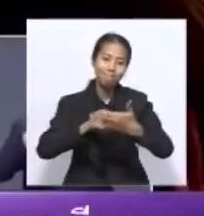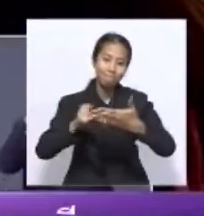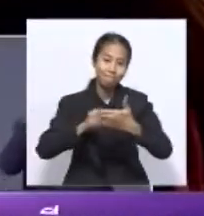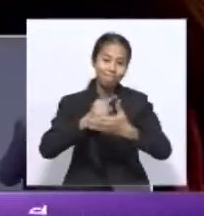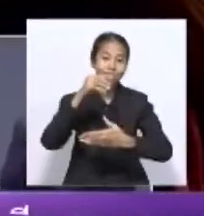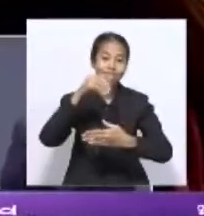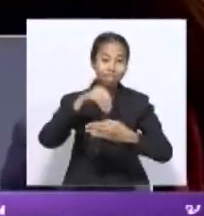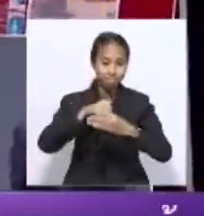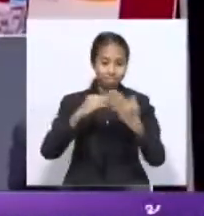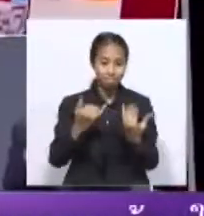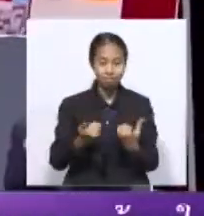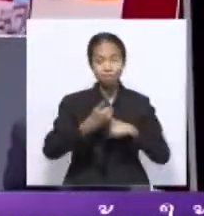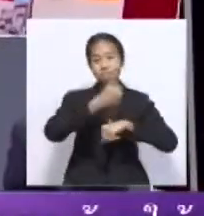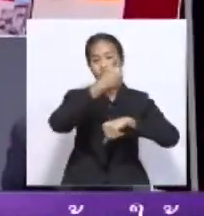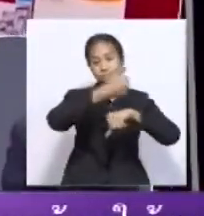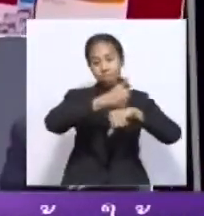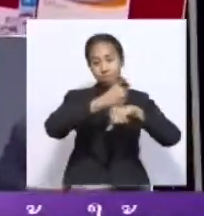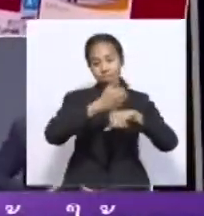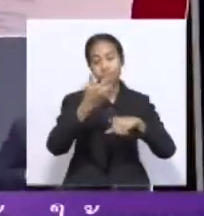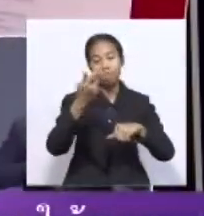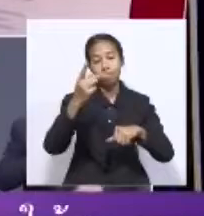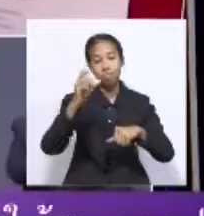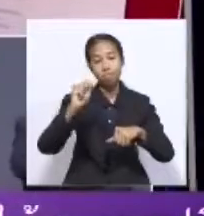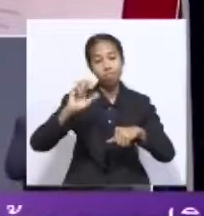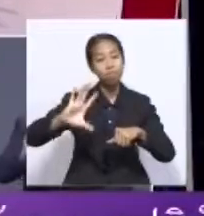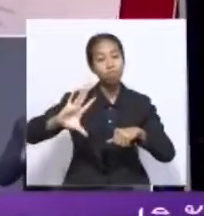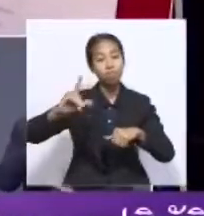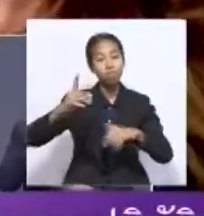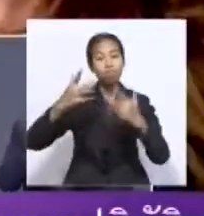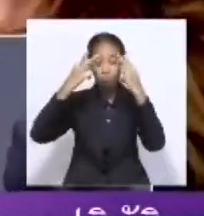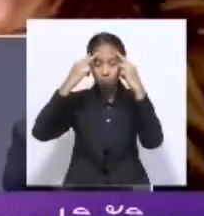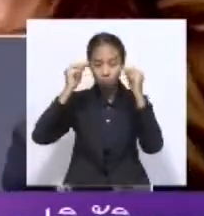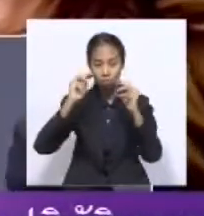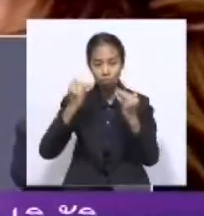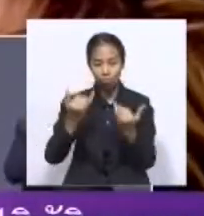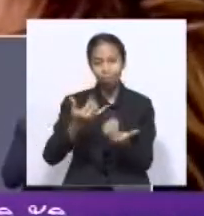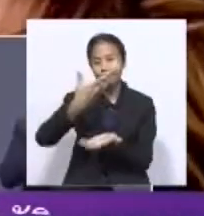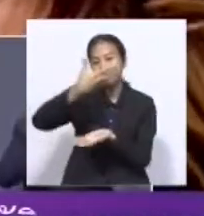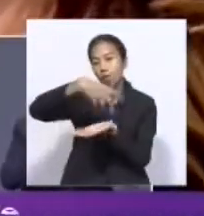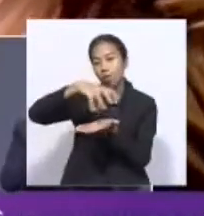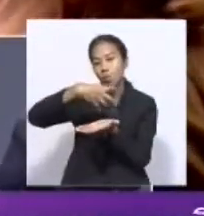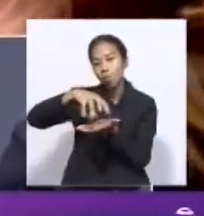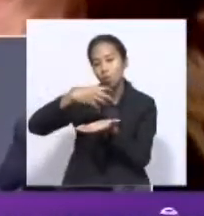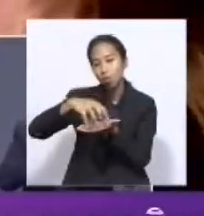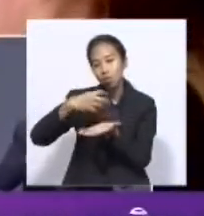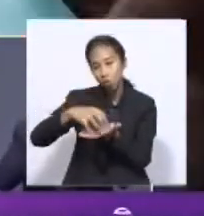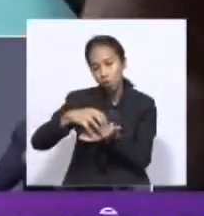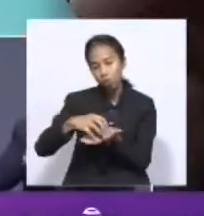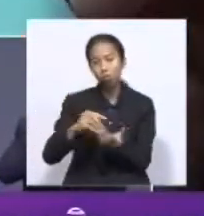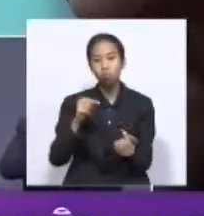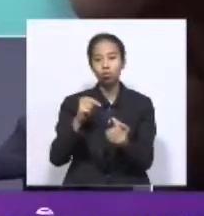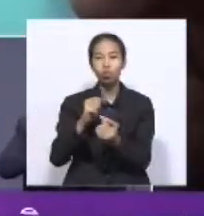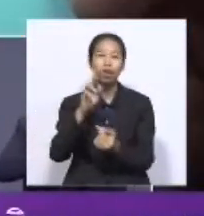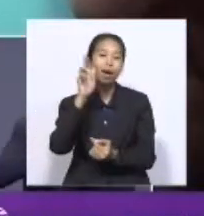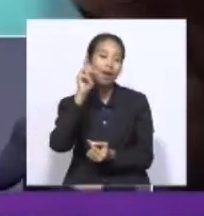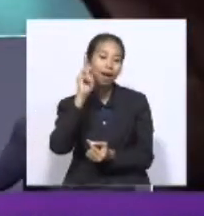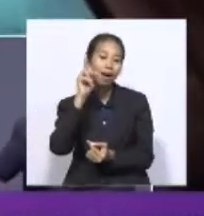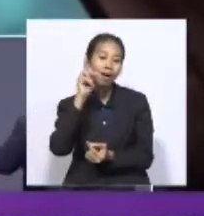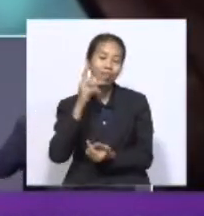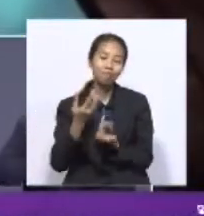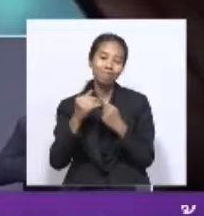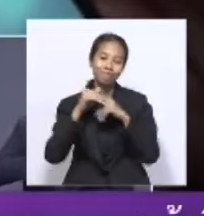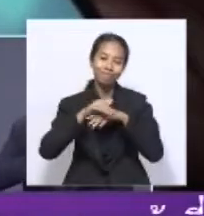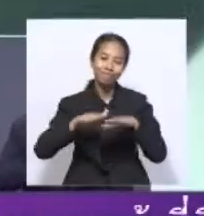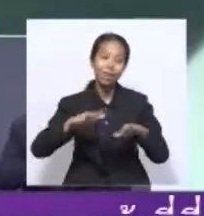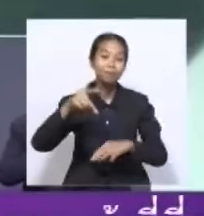ทธ์จันทร์โอชานายกรัฐมนตรีและหัวหน้าคณะรักษาความสงบแห่งชาติหรือว่าคสช.กล่าวในรายการศาสตร์พระราชาสู่การพัฒนาอย่างยั่งยืนทางสถานีโทรทัศน์รว